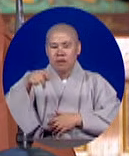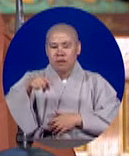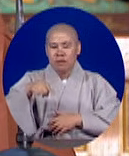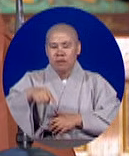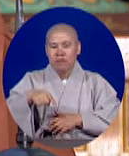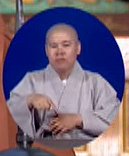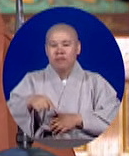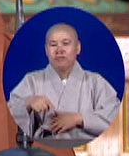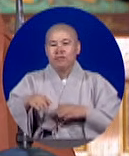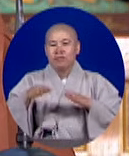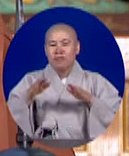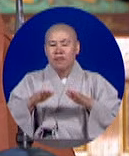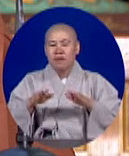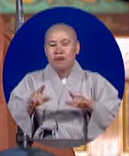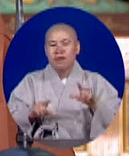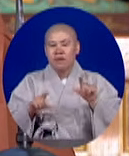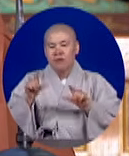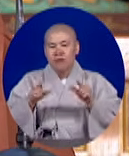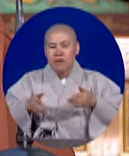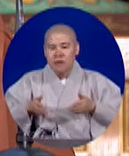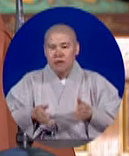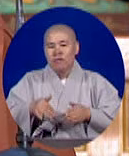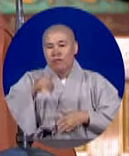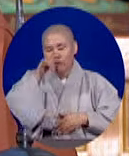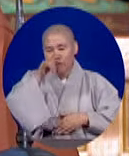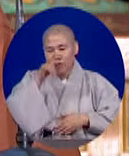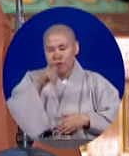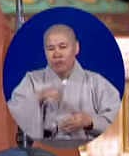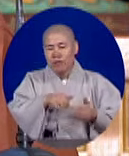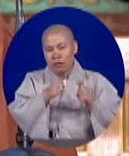현상이라는 건 유생유멸, 나는 것도 있고